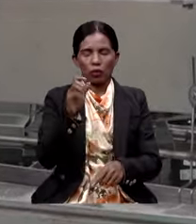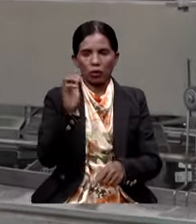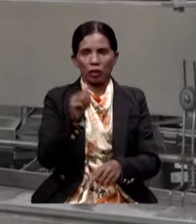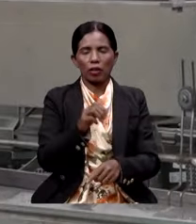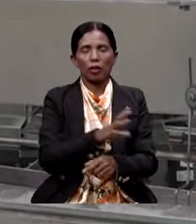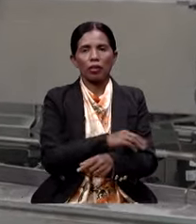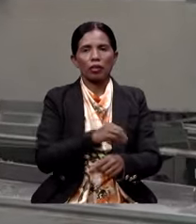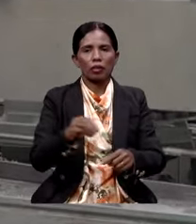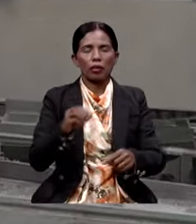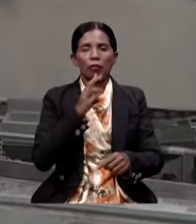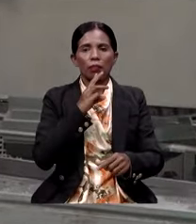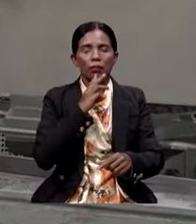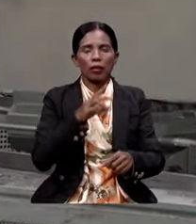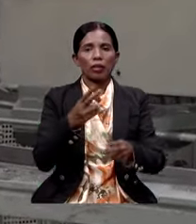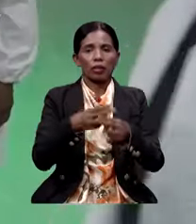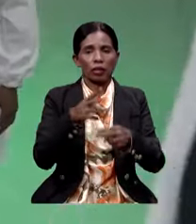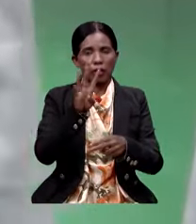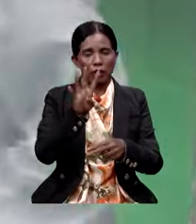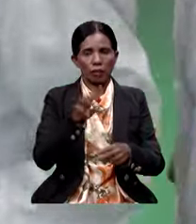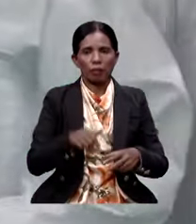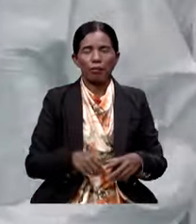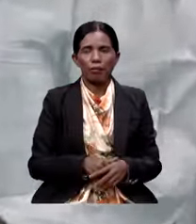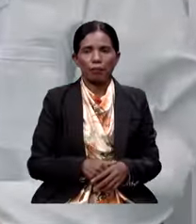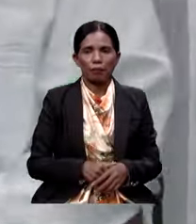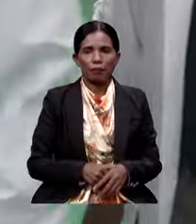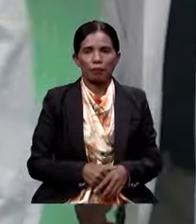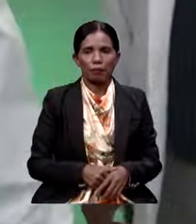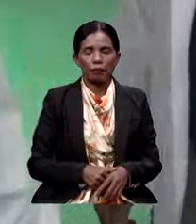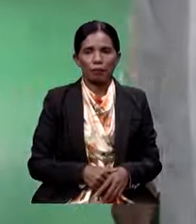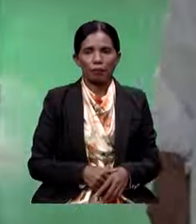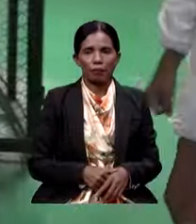no leste aqua mineral natural. Santina de Jesus, Marito da Costa, GMN.